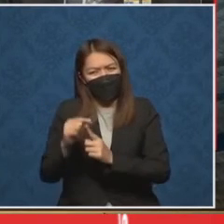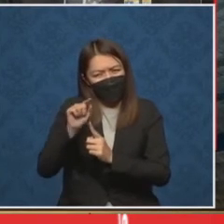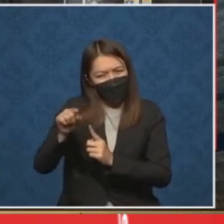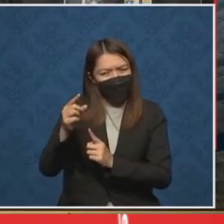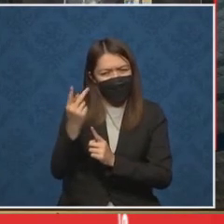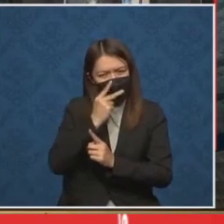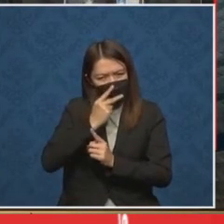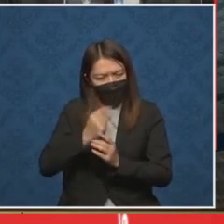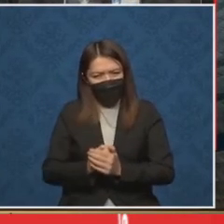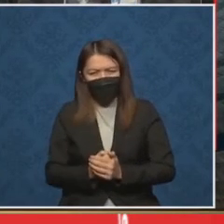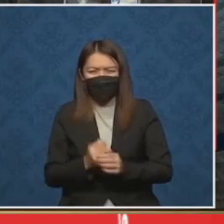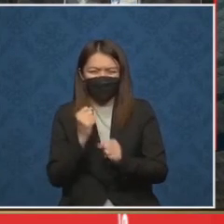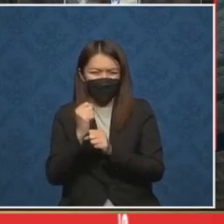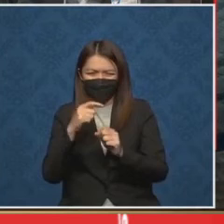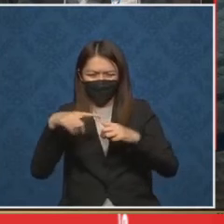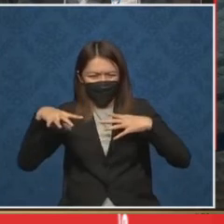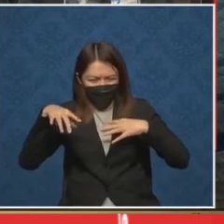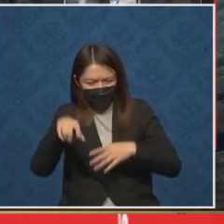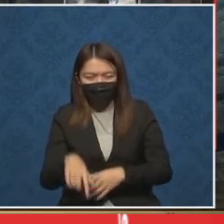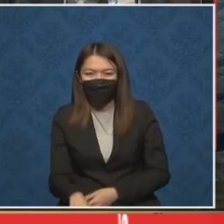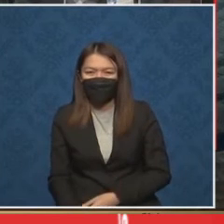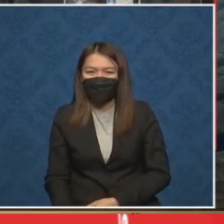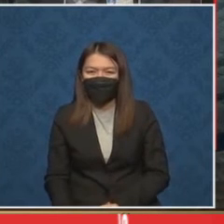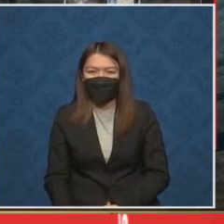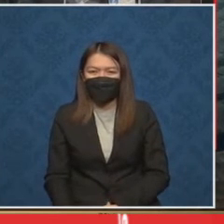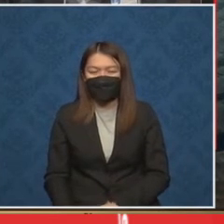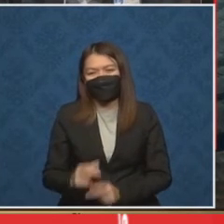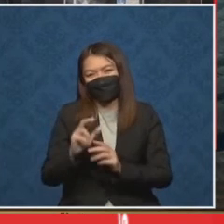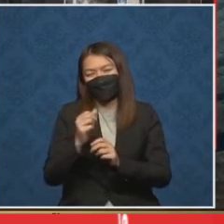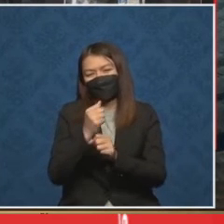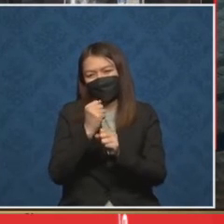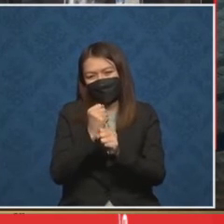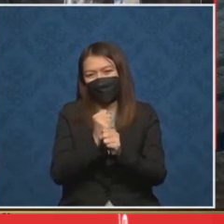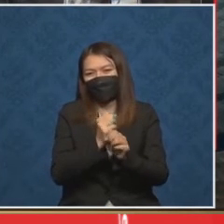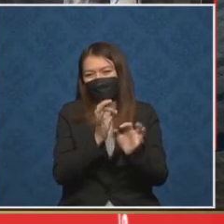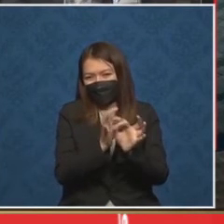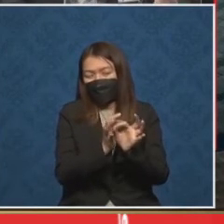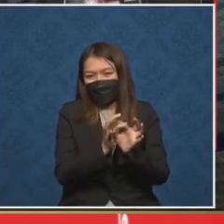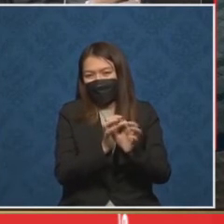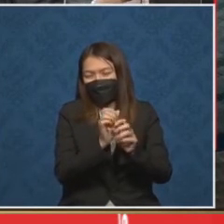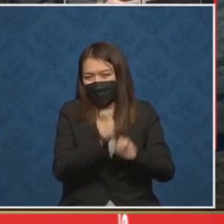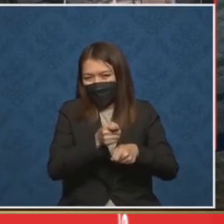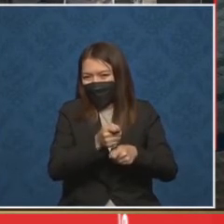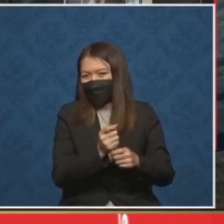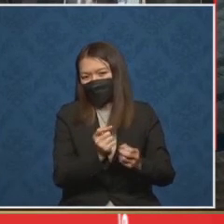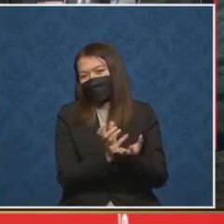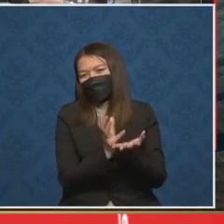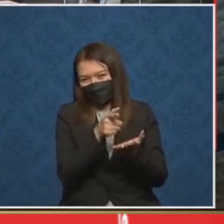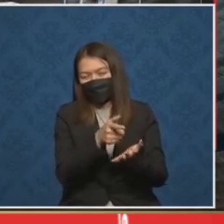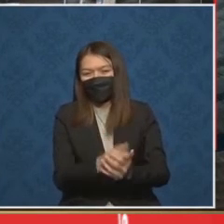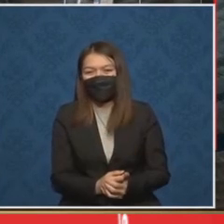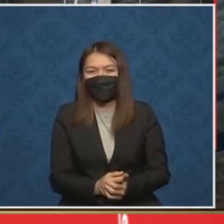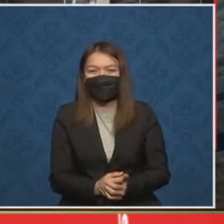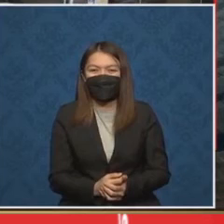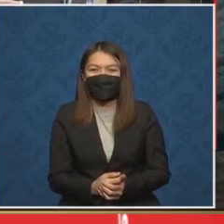ๆผมบอกอย่าหาทำไม่อย่างนั้นธกส.เจ๊งทันทีด้วยความที่อยากได้ด้วยความที่อยากหาเสียงด้วยความที่อย